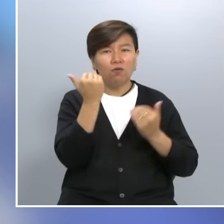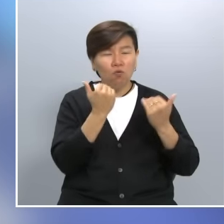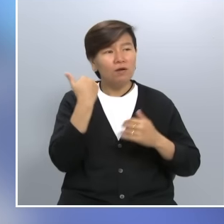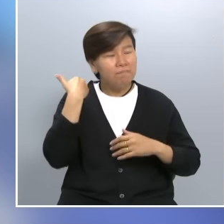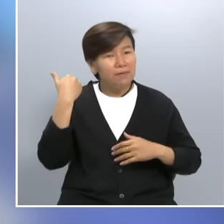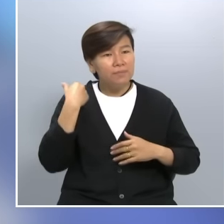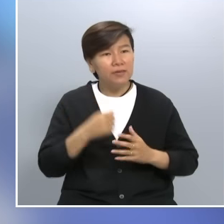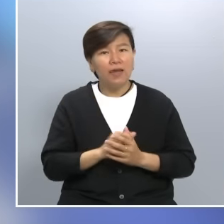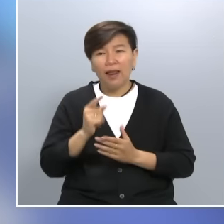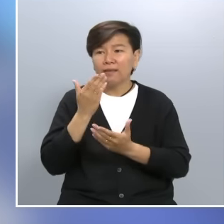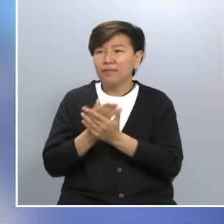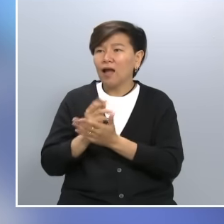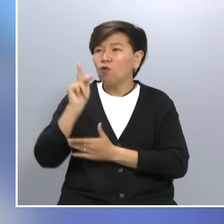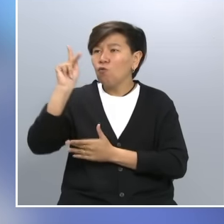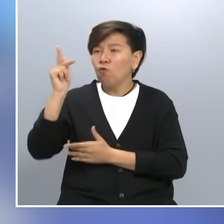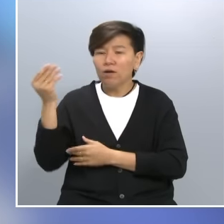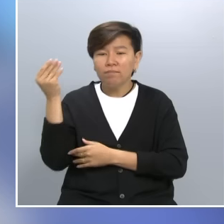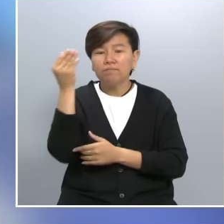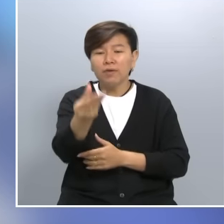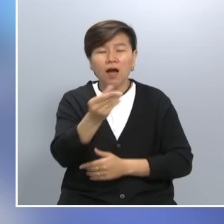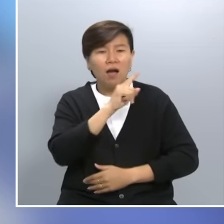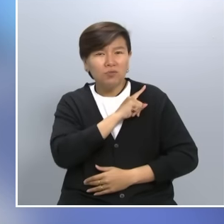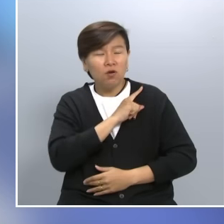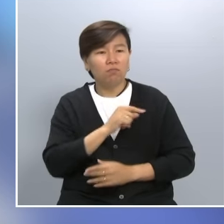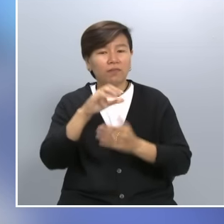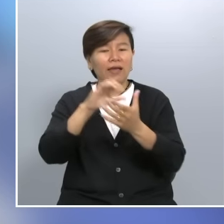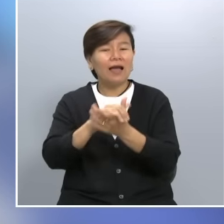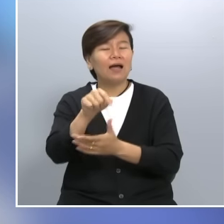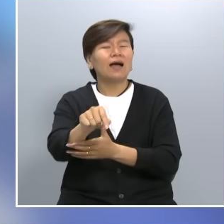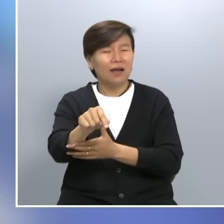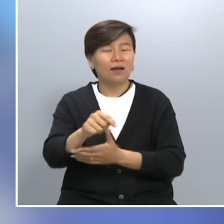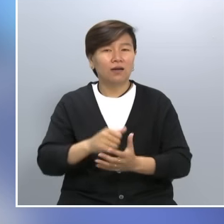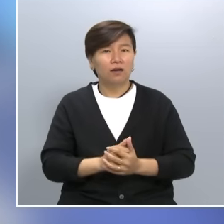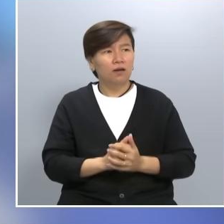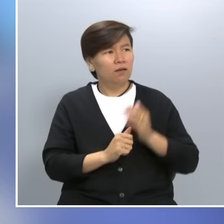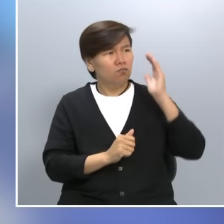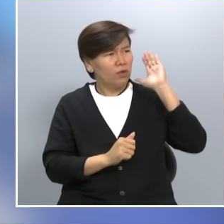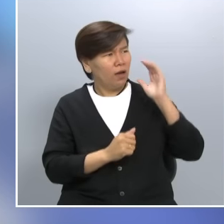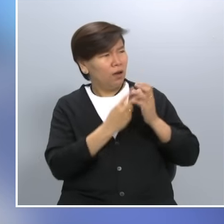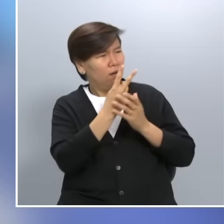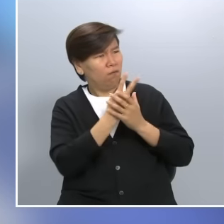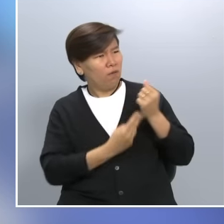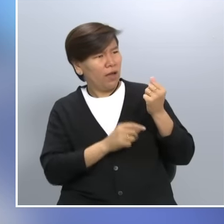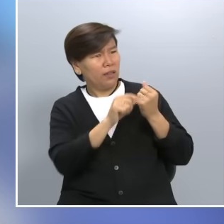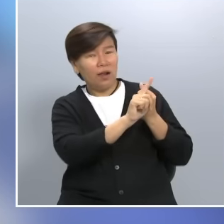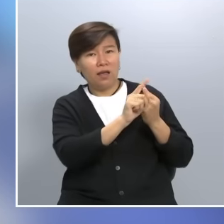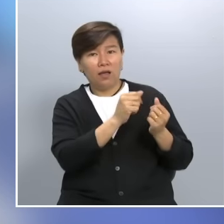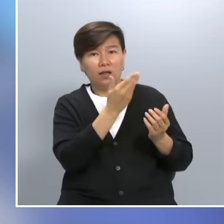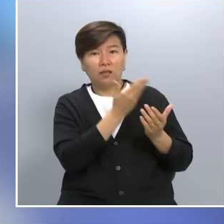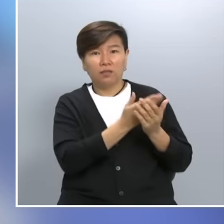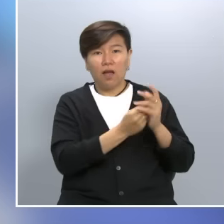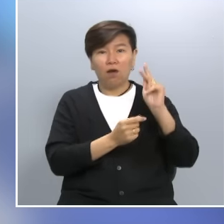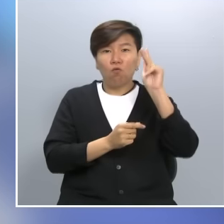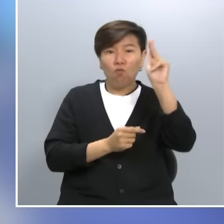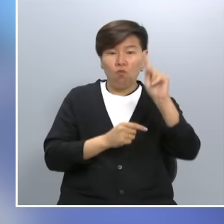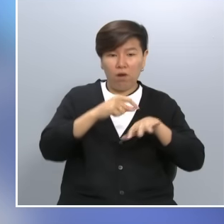ยังไปหากู้เงินมารับผิดชอบลูกสะใภ้เลยแต่ว่าแม่ของฝ่ายชายเนี่ยกลับเข้าใจผิดว่าที่บ้านเนี่ยให้ไปกู้เงินมาเพื่อ